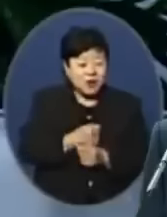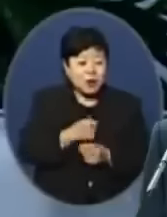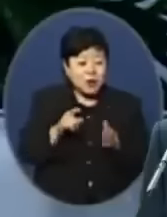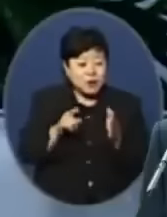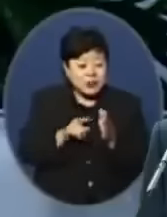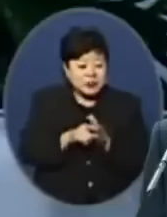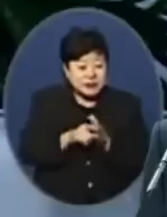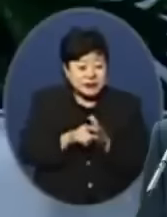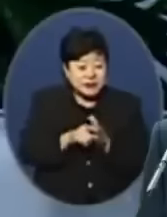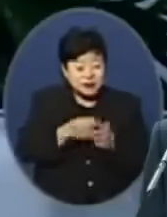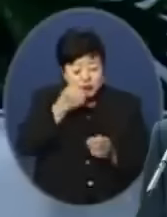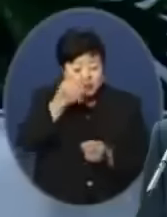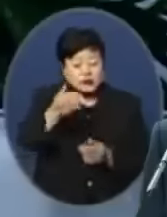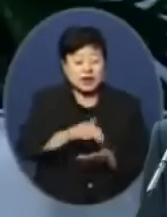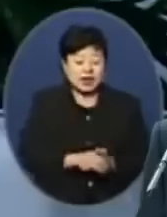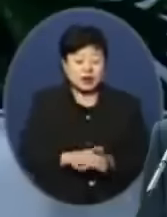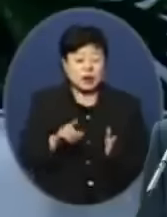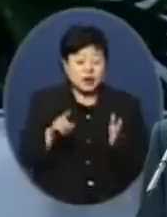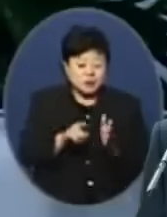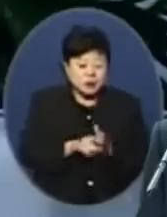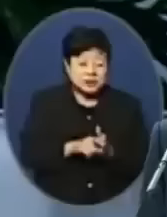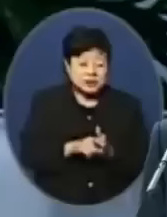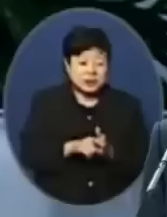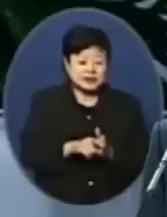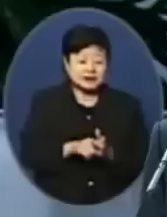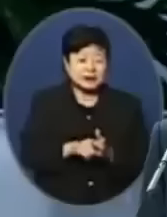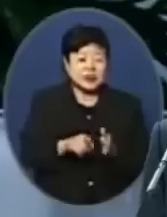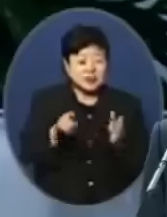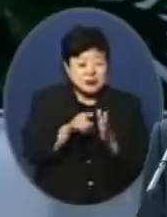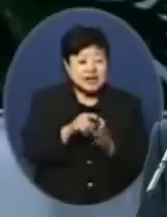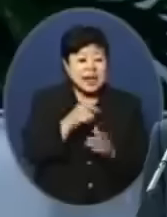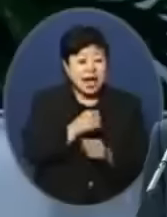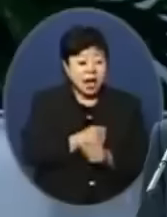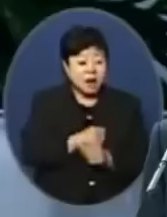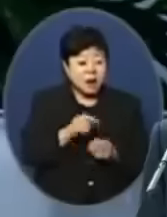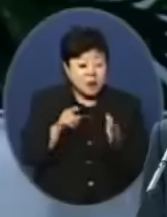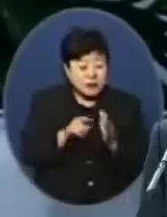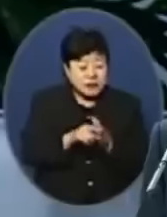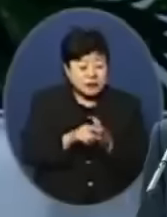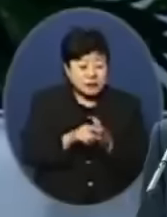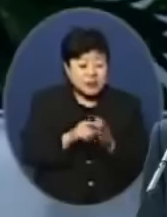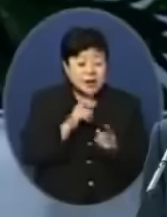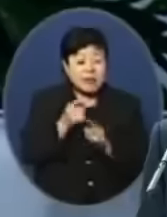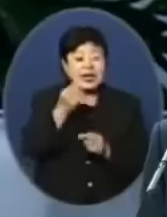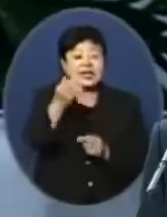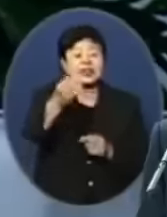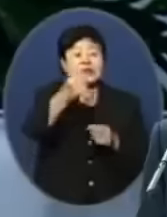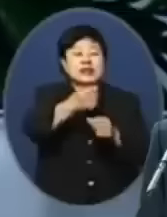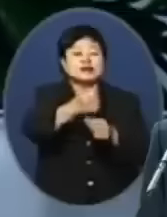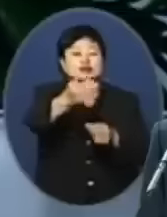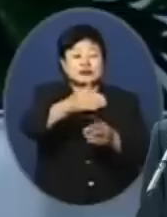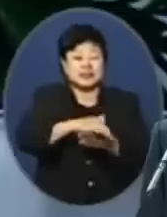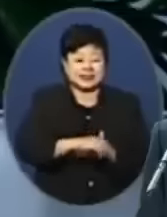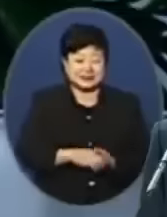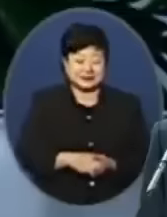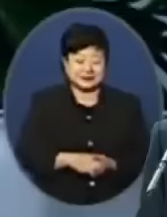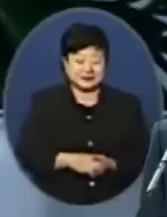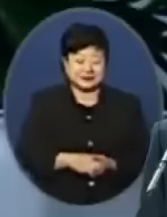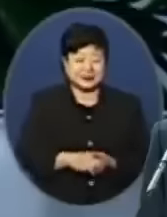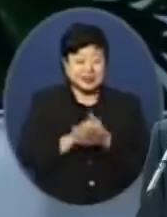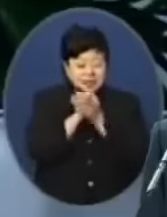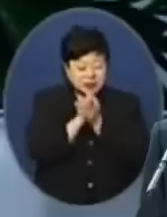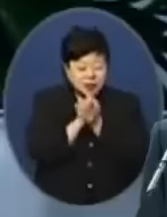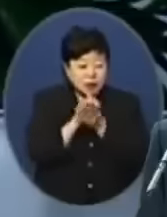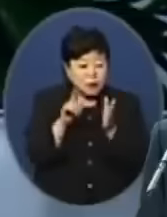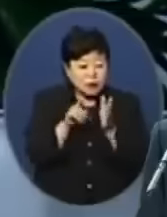믿음이 꿈을 꾸게 하고 믿음이 믿게 만들고 믿음이 말하게 만들어주는 것입니다.